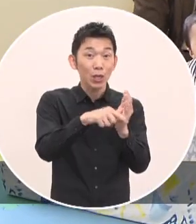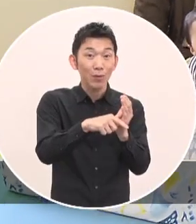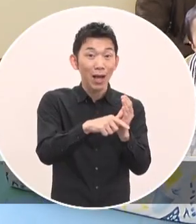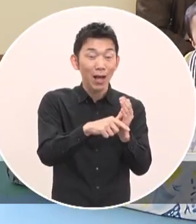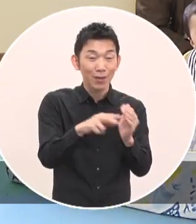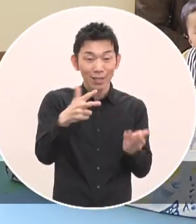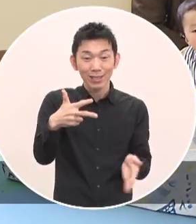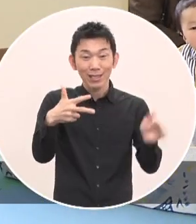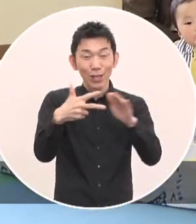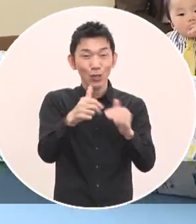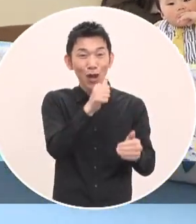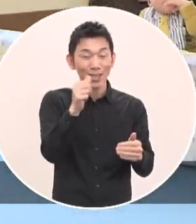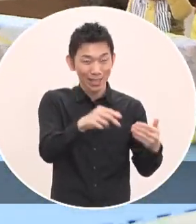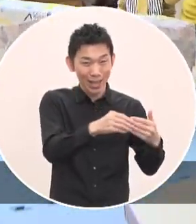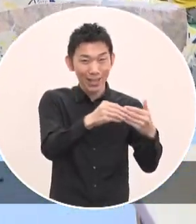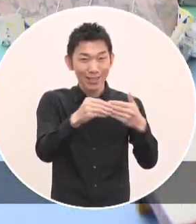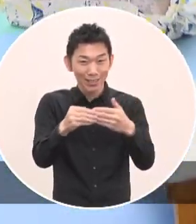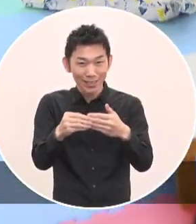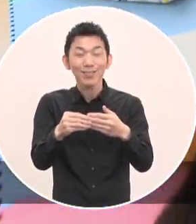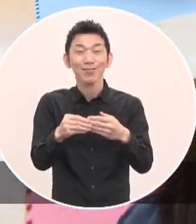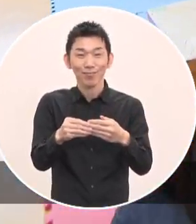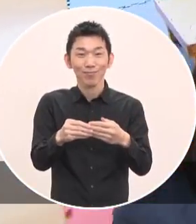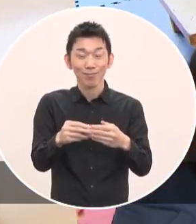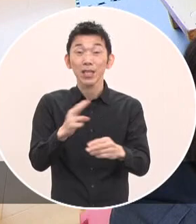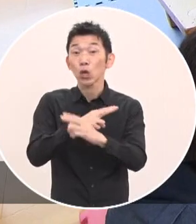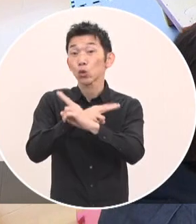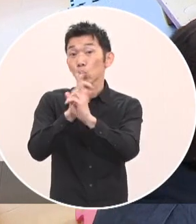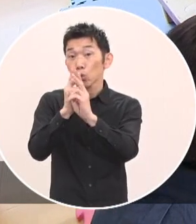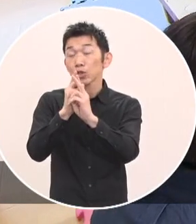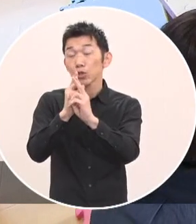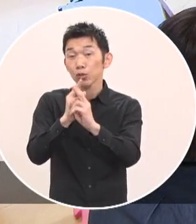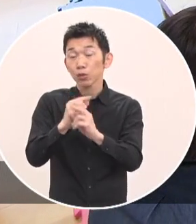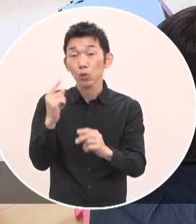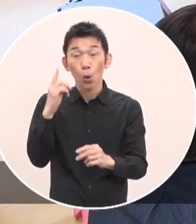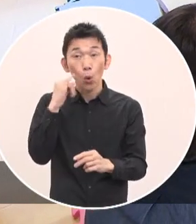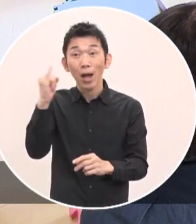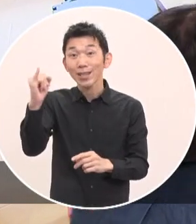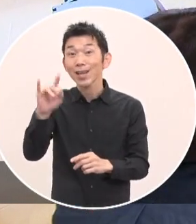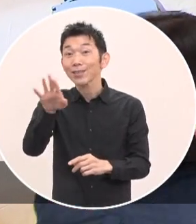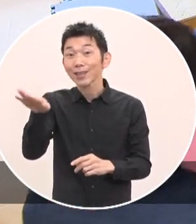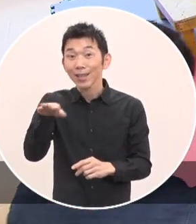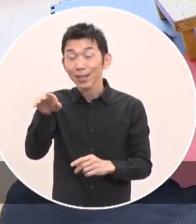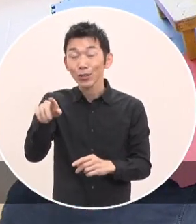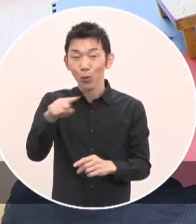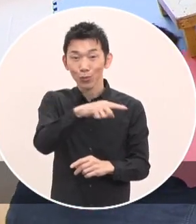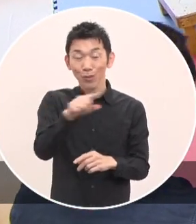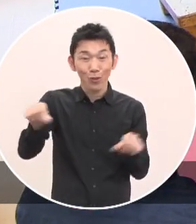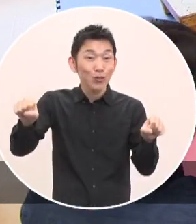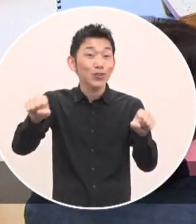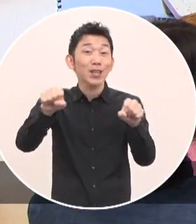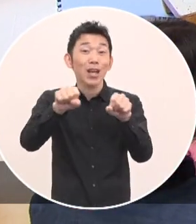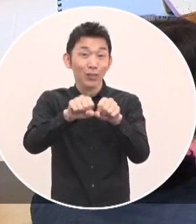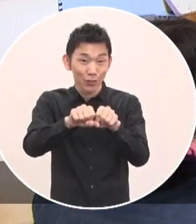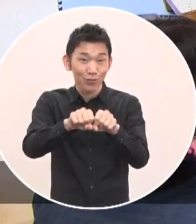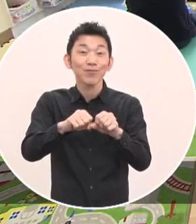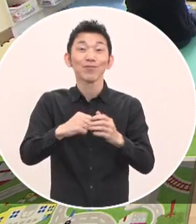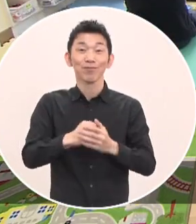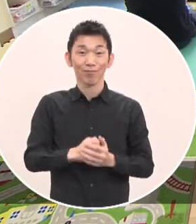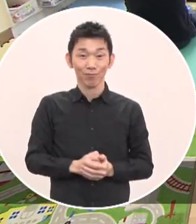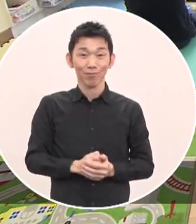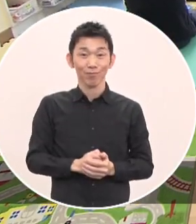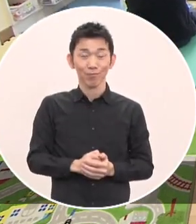をさせていただきまた当日お越しいただいている先輩のお母様方とつながりせていただいて